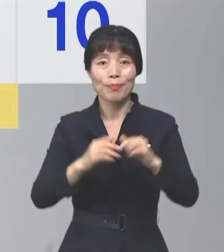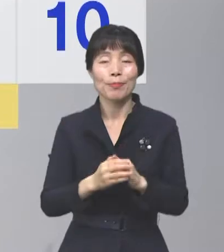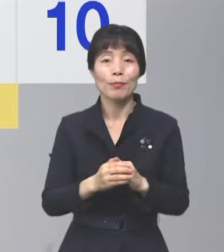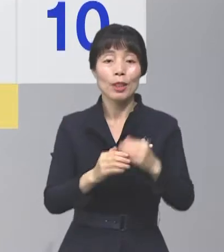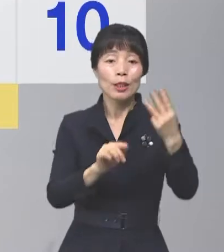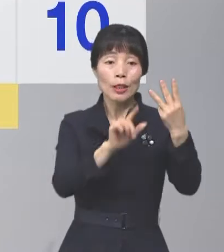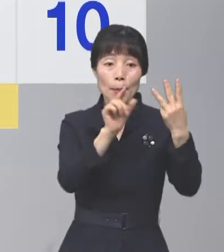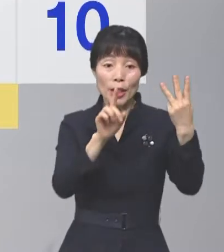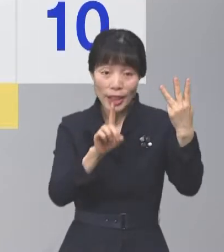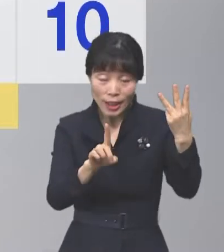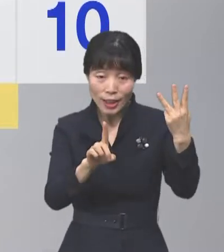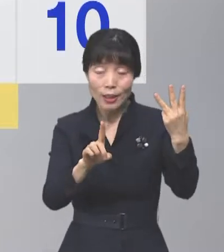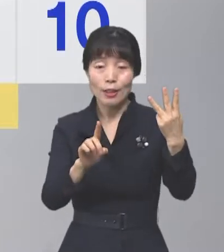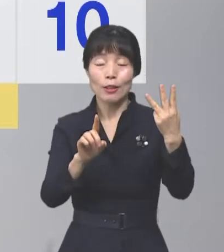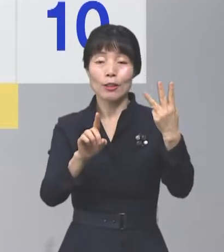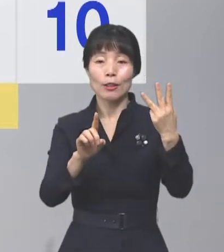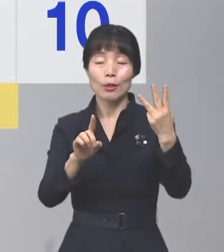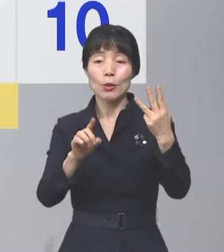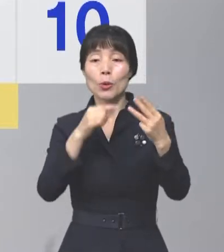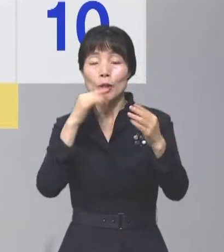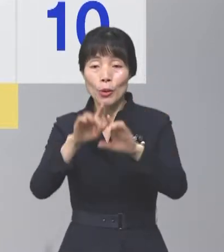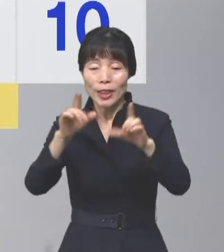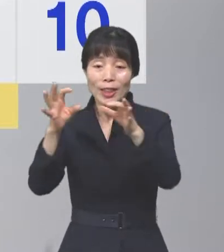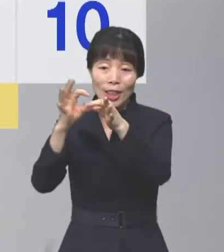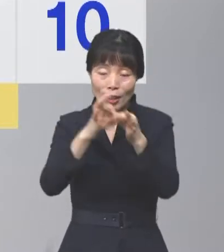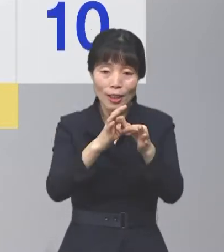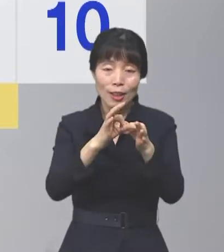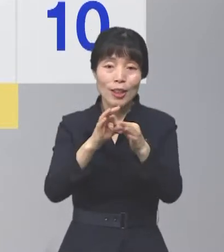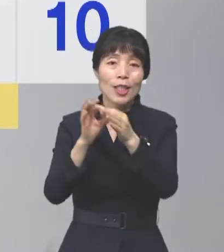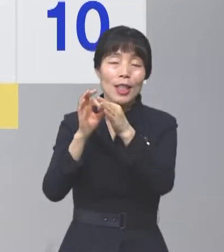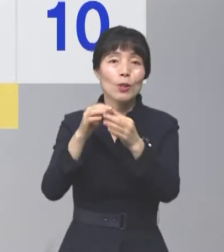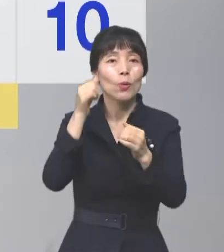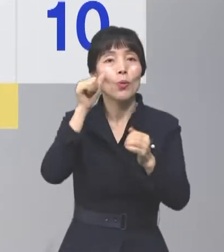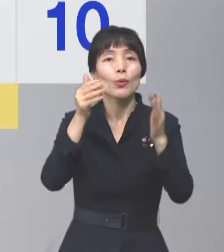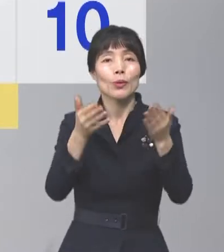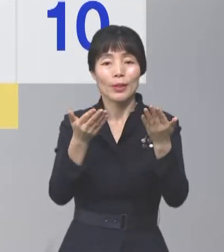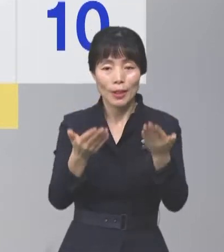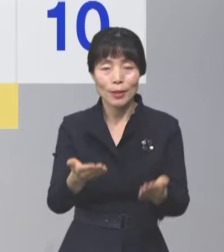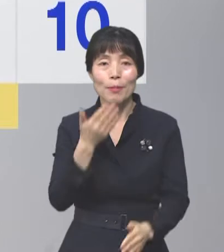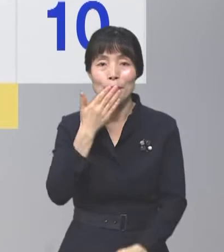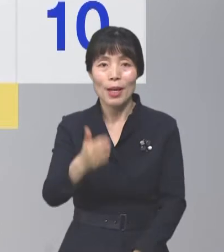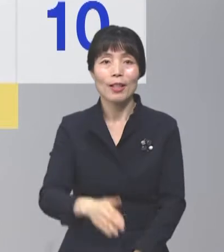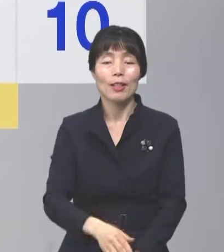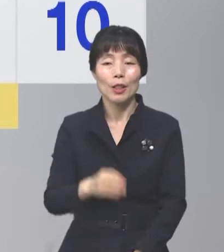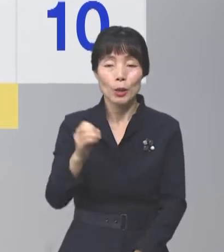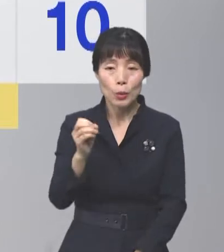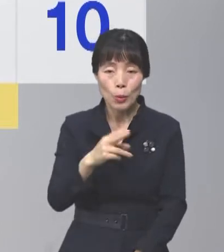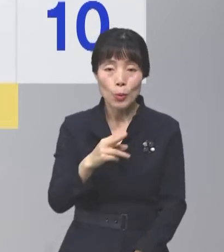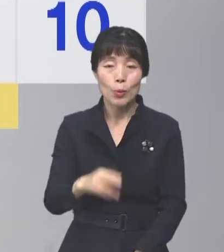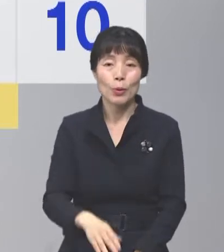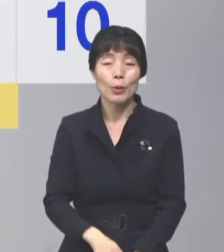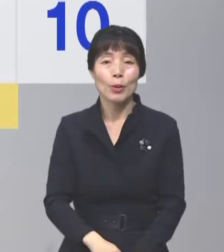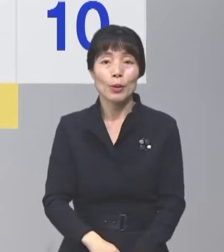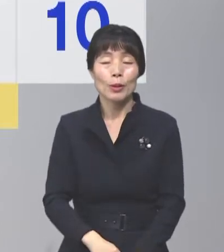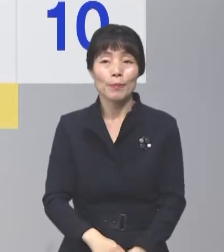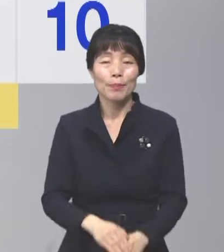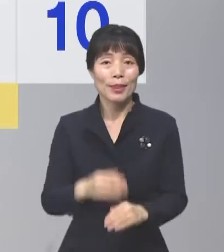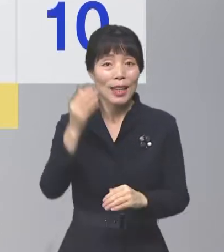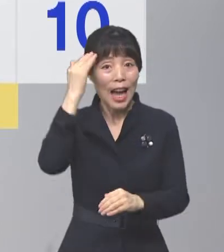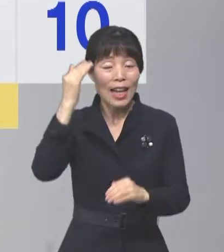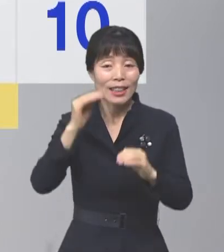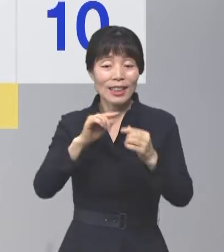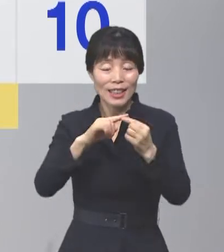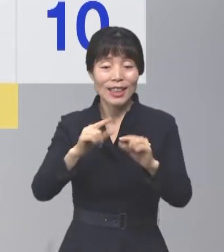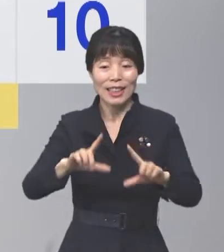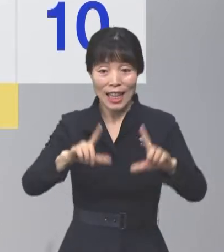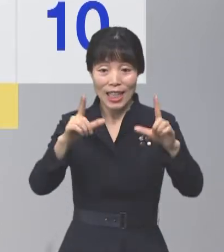3일 개천절과 4일 일요일이 연결돼 5일을 이어서 쉴 수 있습니다. 더불어 9일 한글날까지 이용한다면 긴